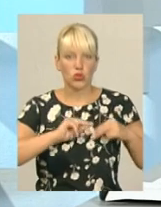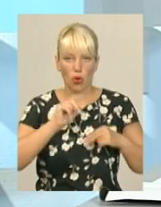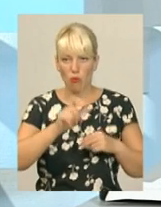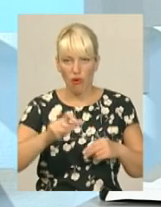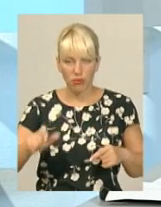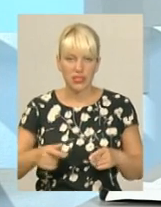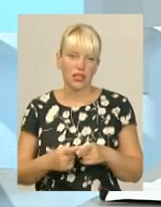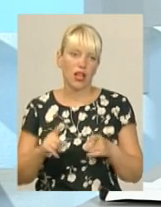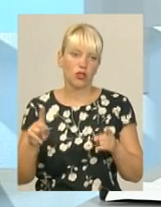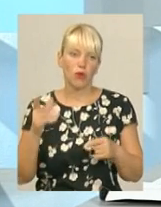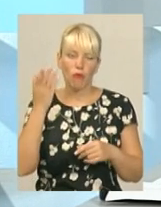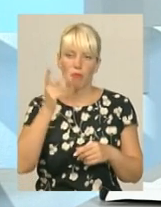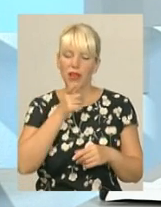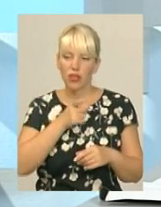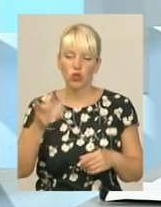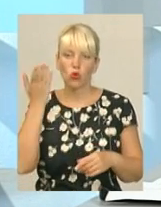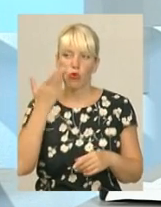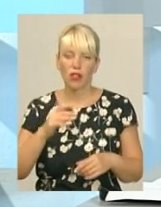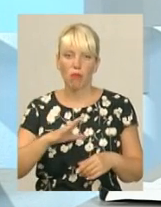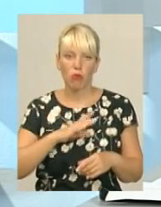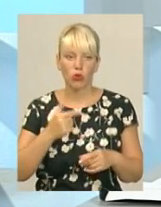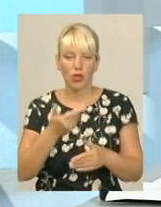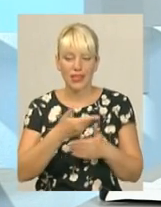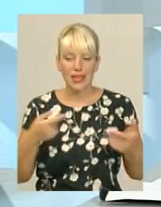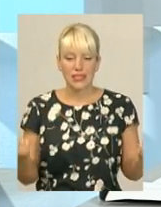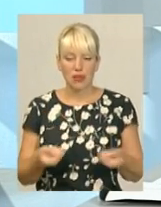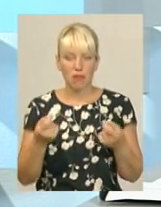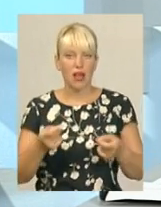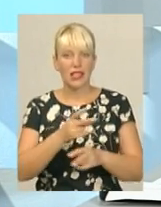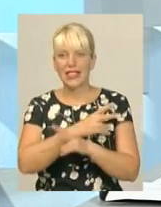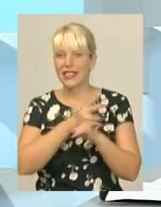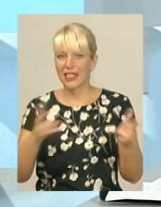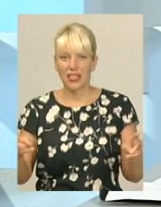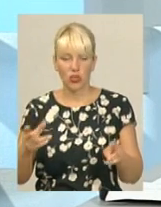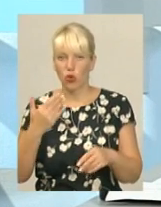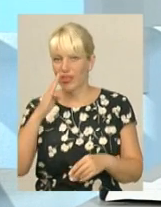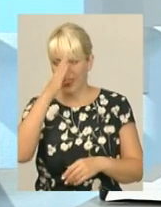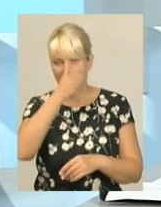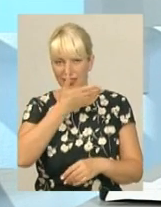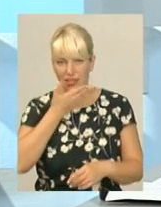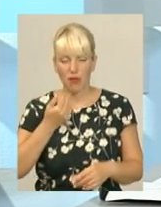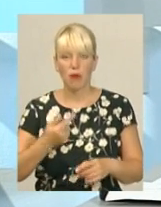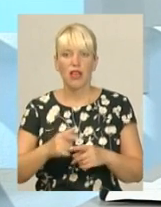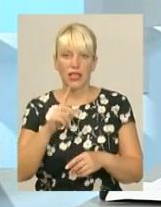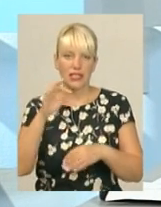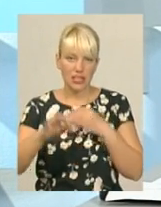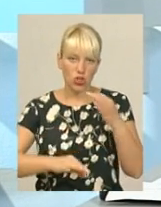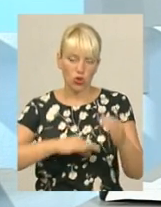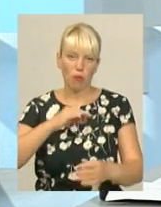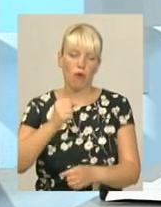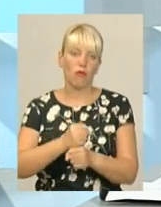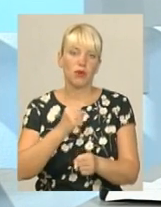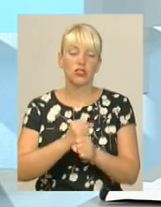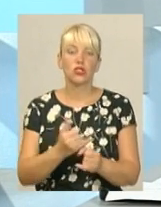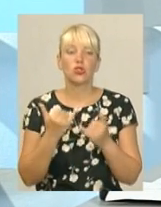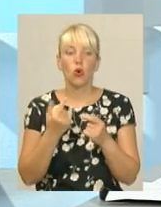мало, тоді ніхто не схибив вимогам присязі і цілодобово працювали. Сьогодні